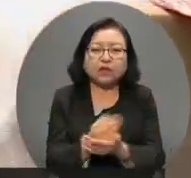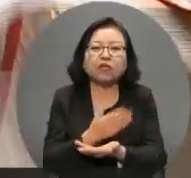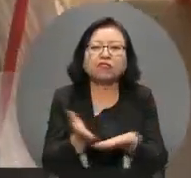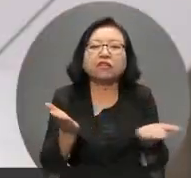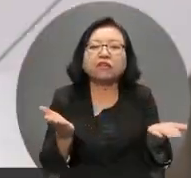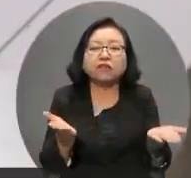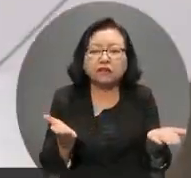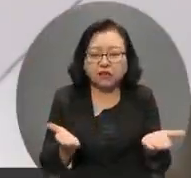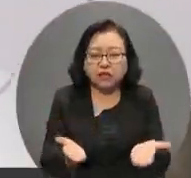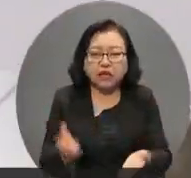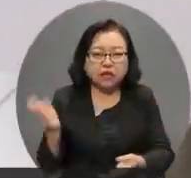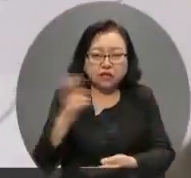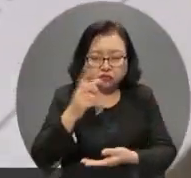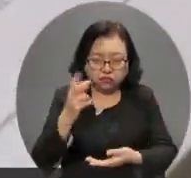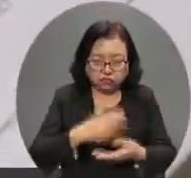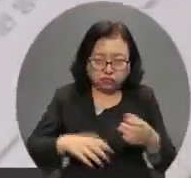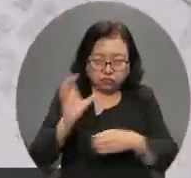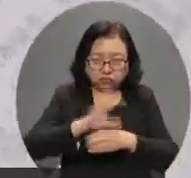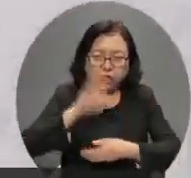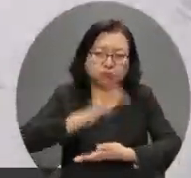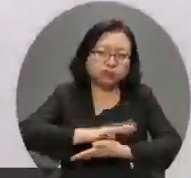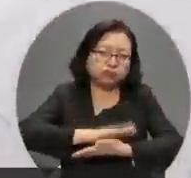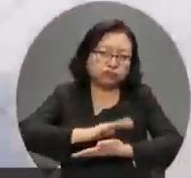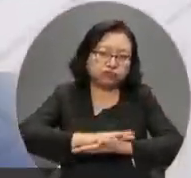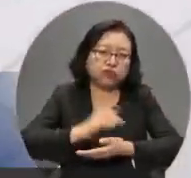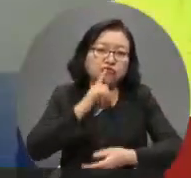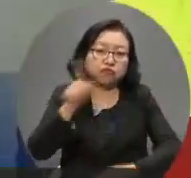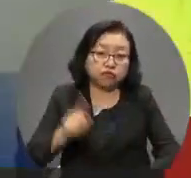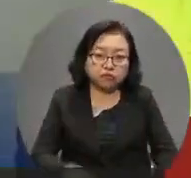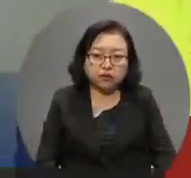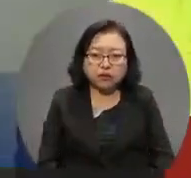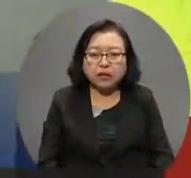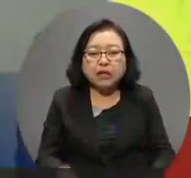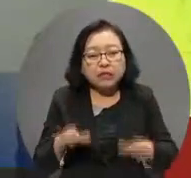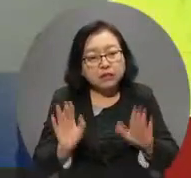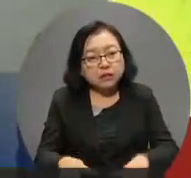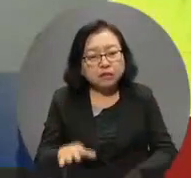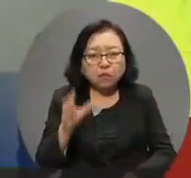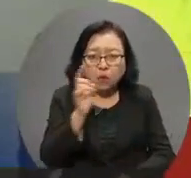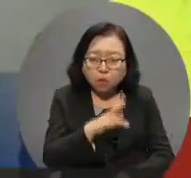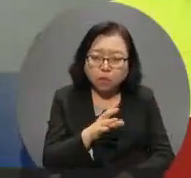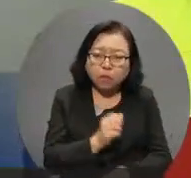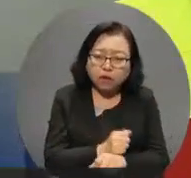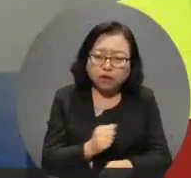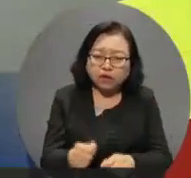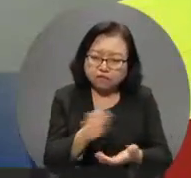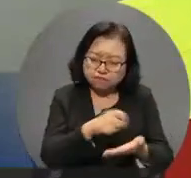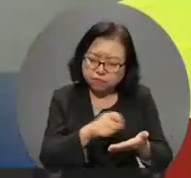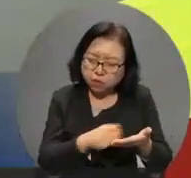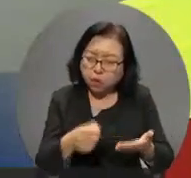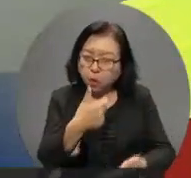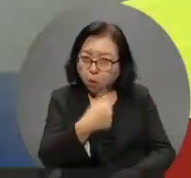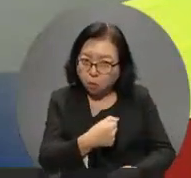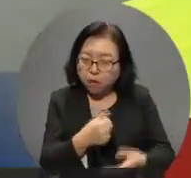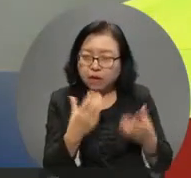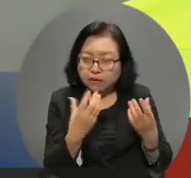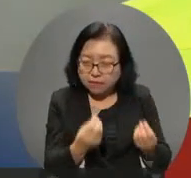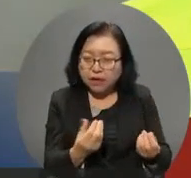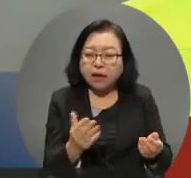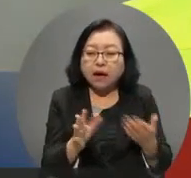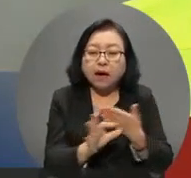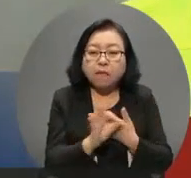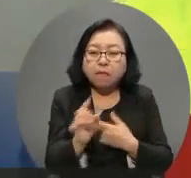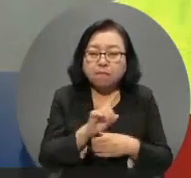인쇄를 요청했다고 밝혔습니다. 시행착오를 겪으면서도 저희가 5만여 명의 서명을 받았다는 것은 지금 조직이 완비된